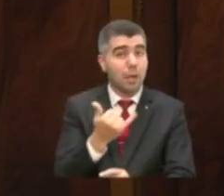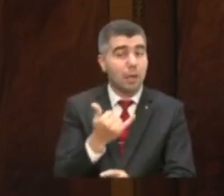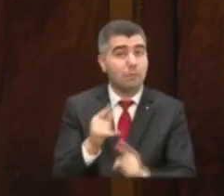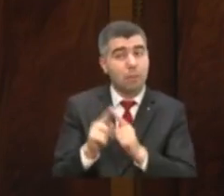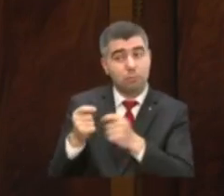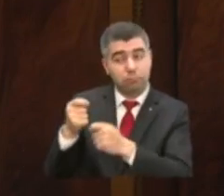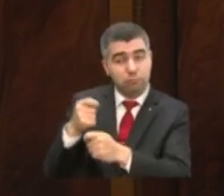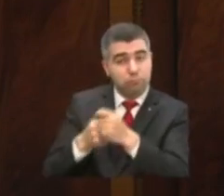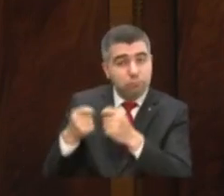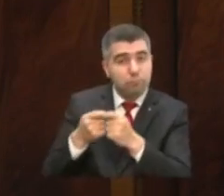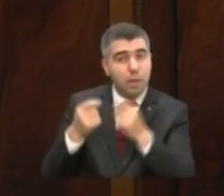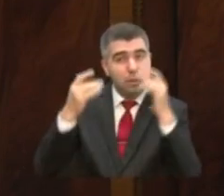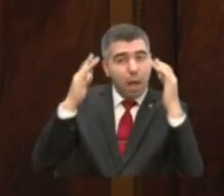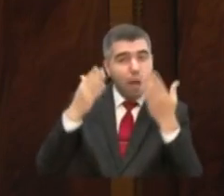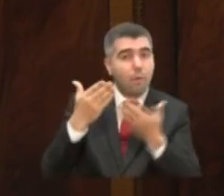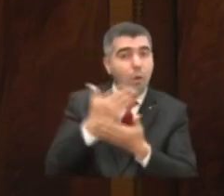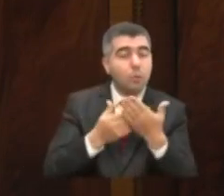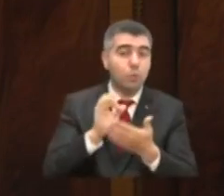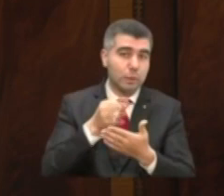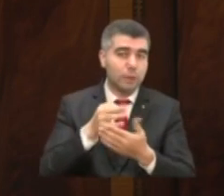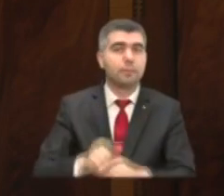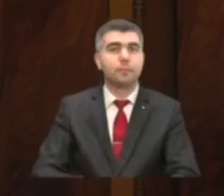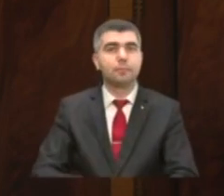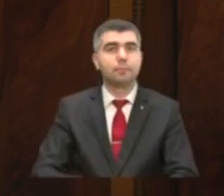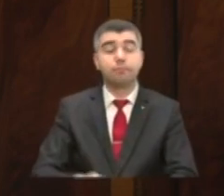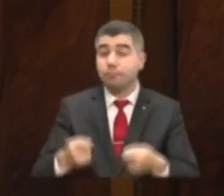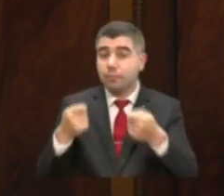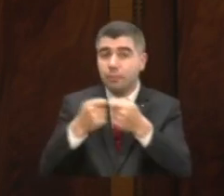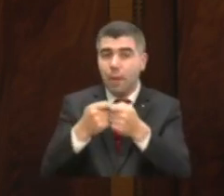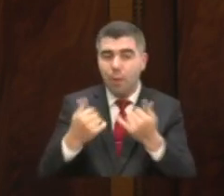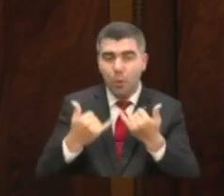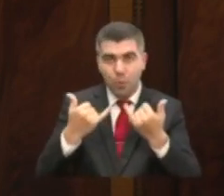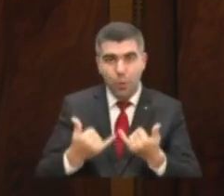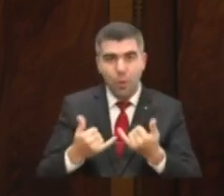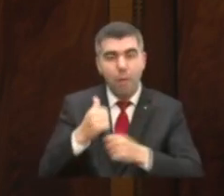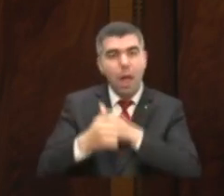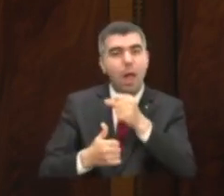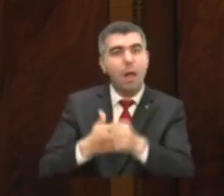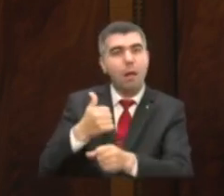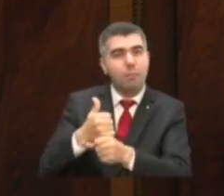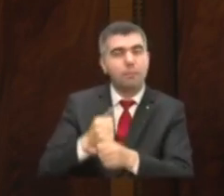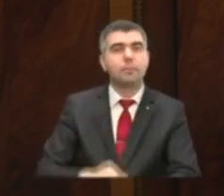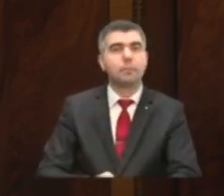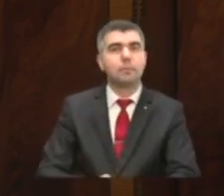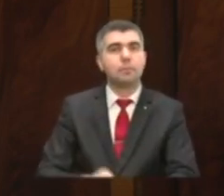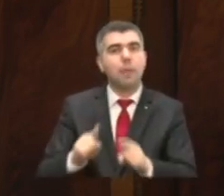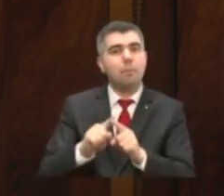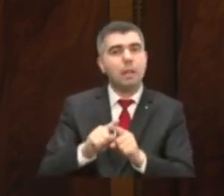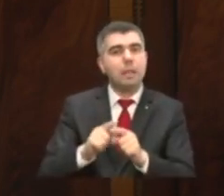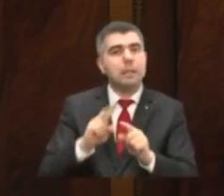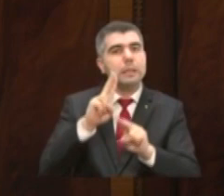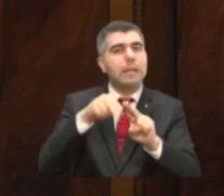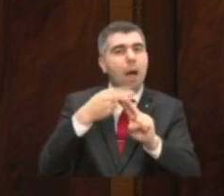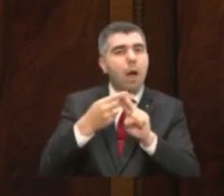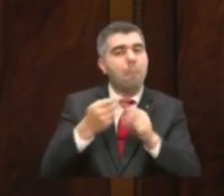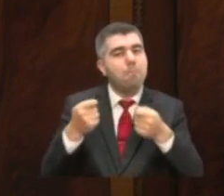اقتصادية واجتماعية وثقافية. في مثل هذا اليوم السيد رئيس الحكومة، من السنة الماضية أجبتم على نفس السؤال داخل هذه